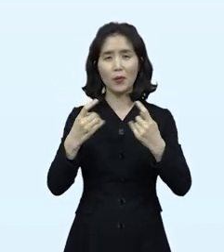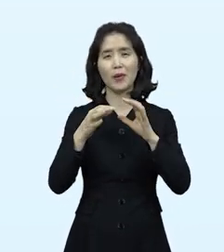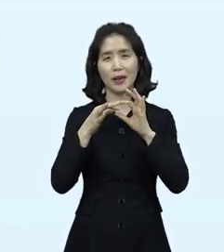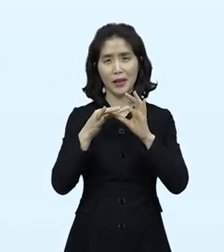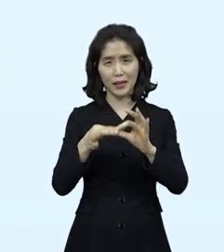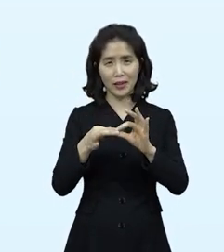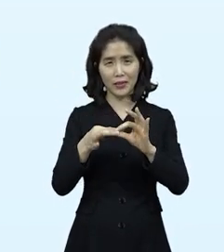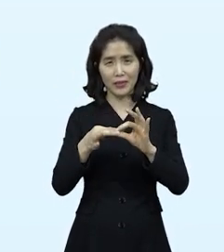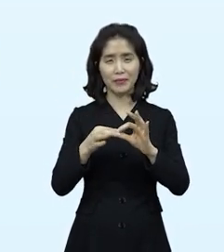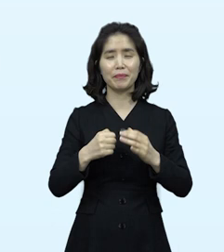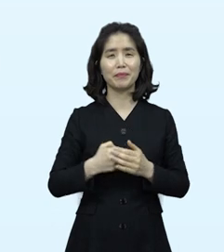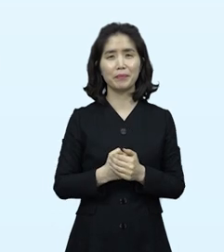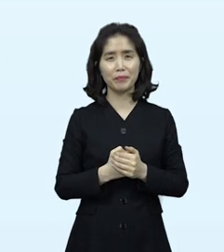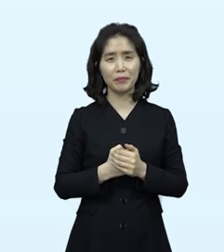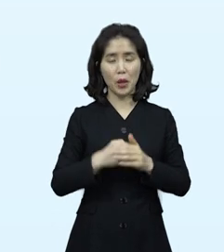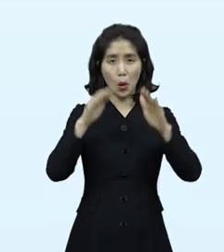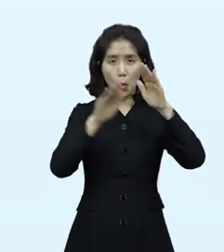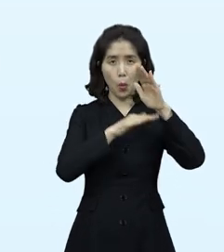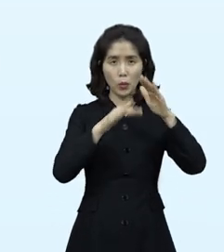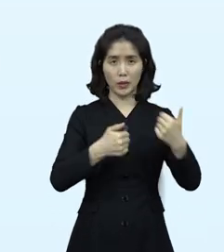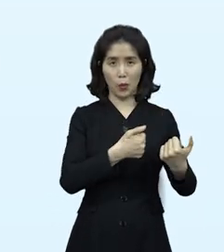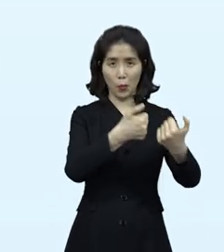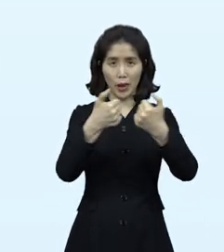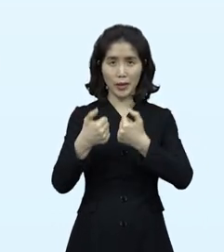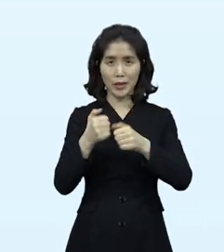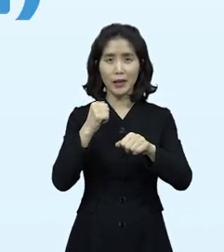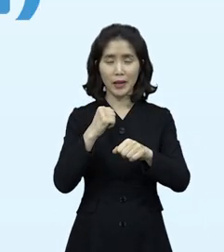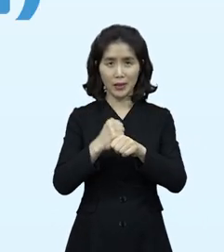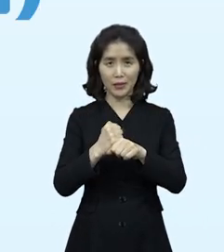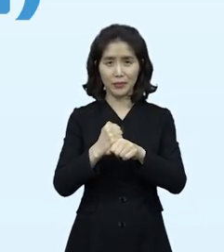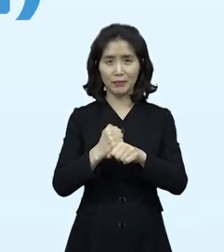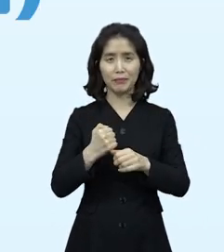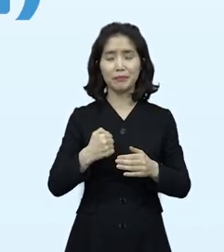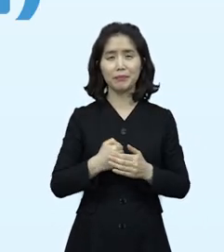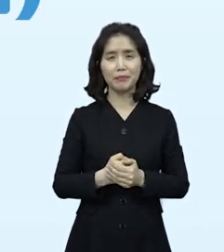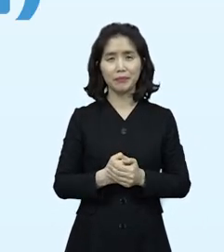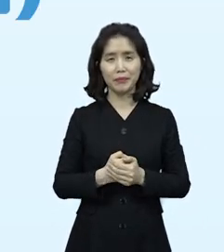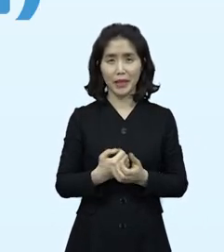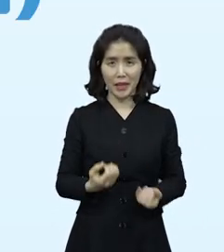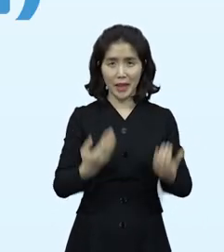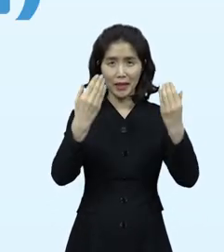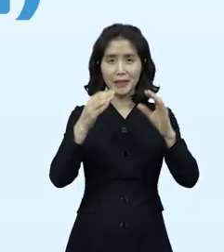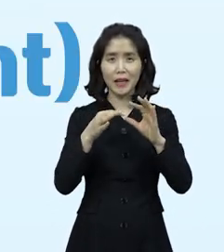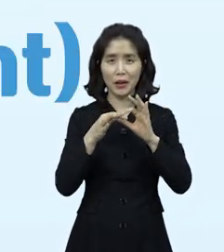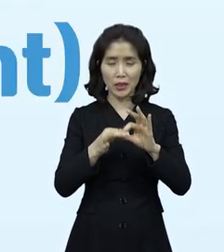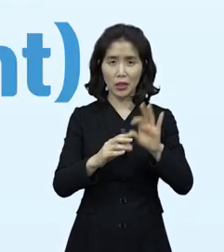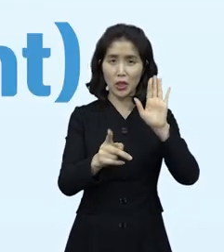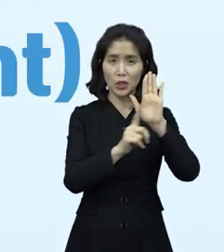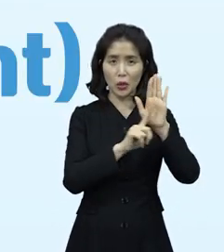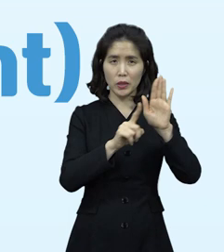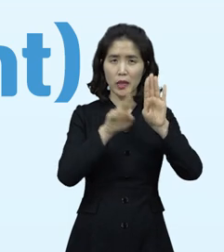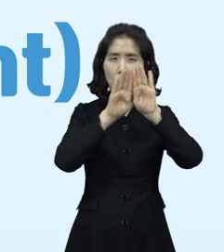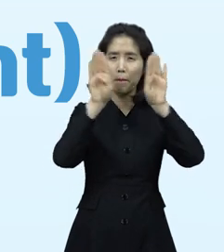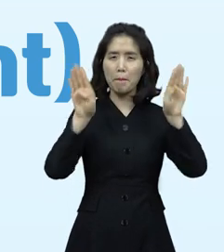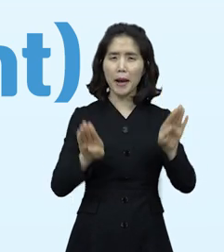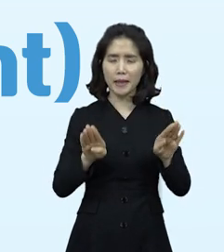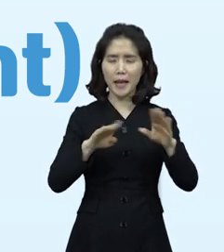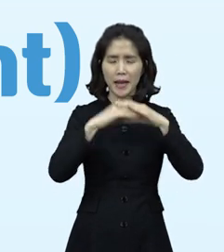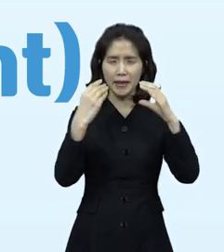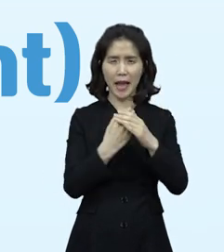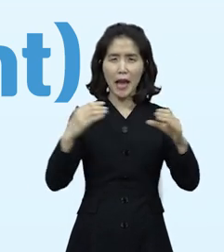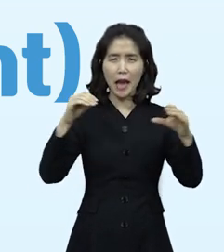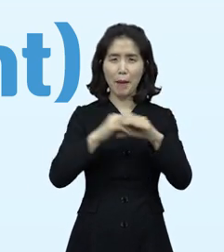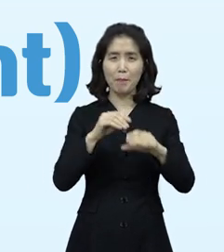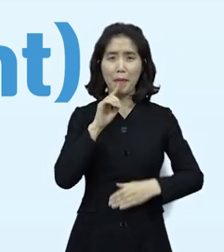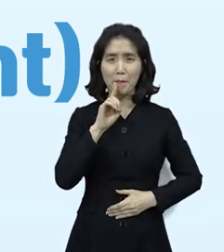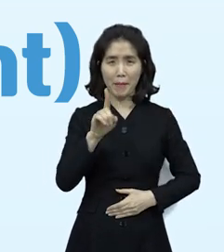회의, 인센티브 트래블, 보상 관광, 컨벤션, 공식 회담, 그리고 익세비션 앤